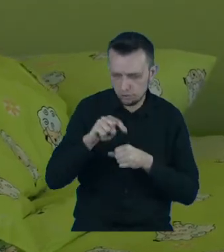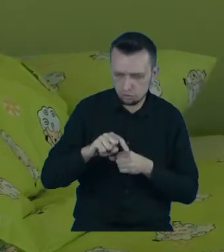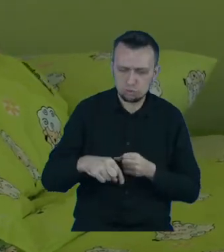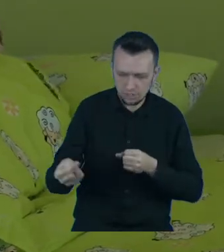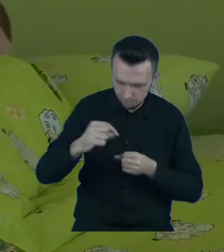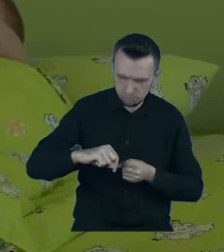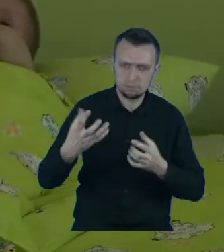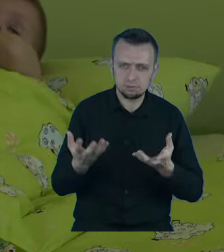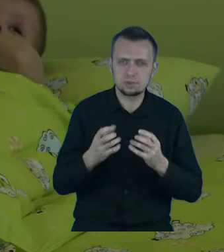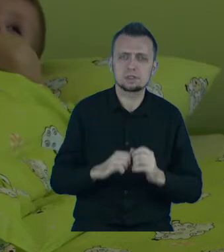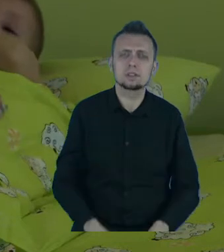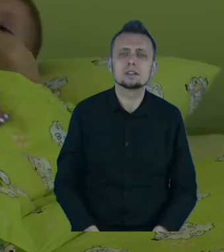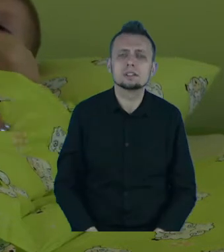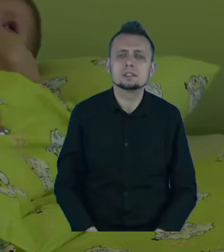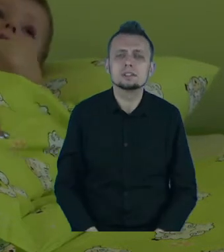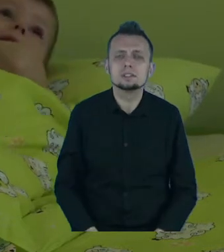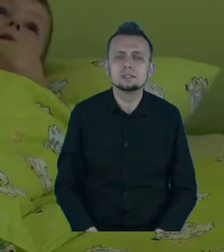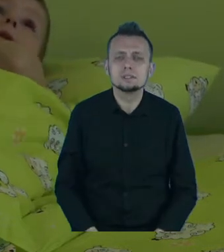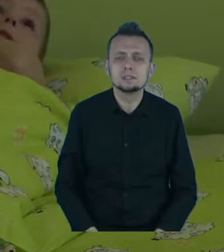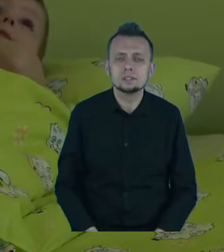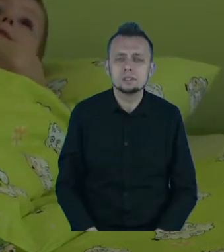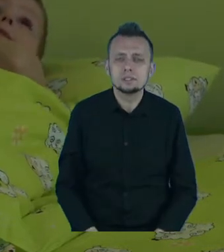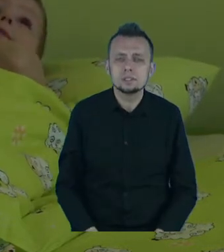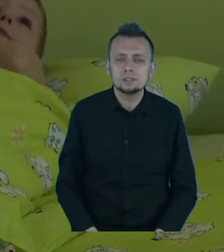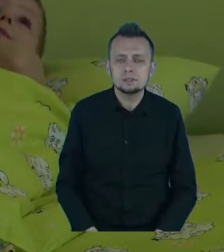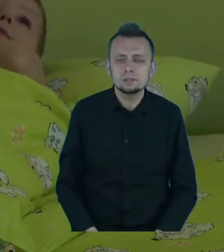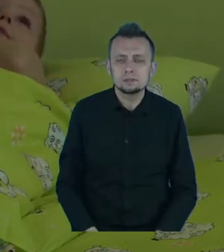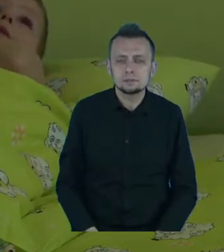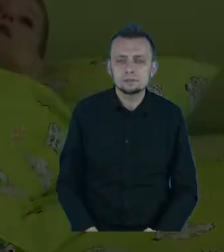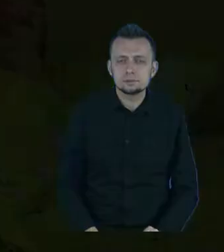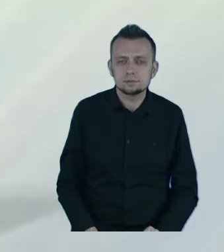Dla Wiadomości Dnia Natalia Gackowska.